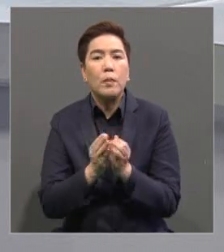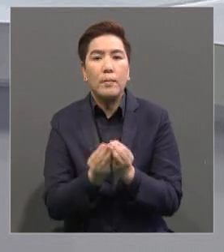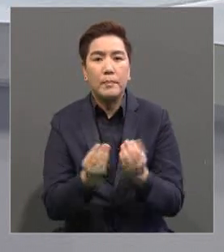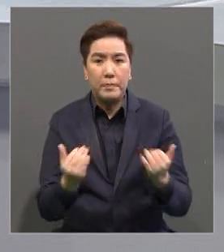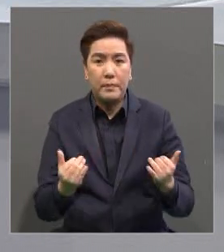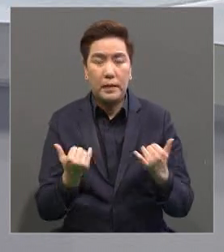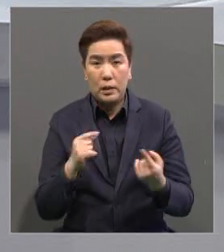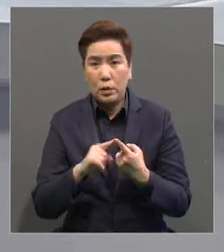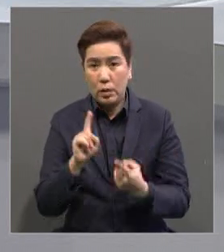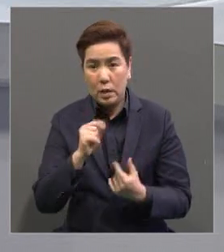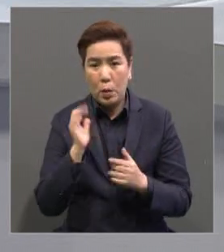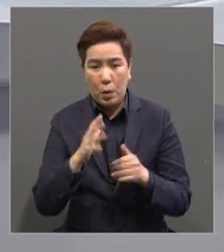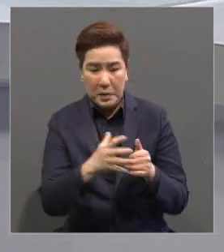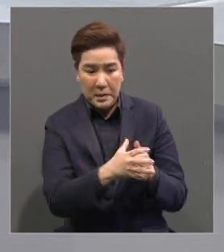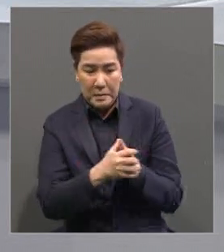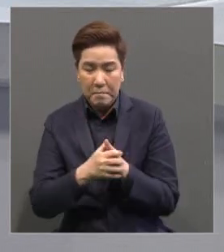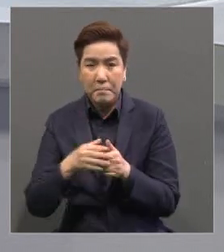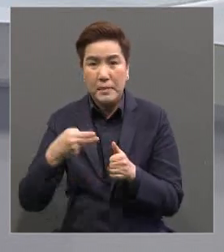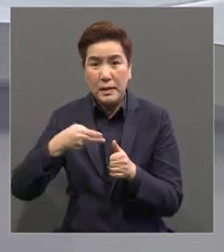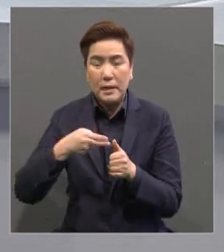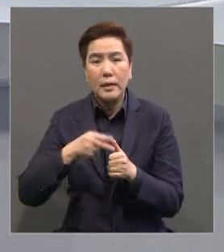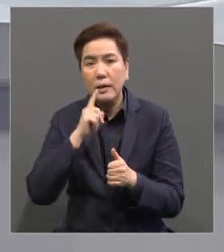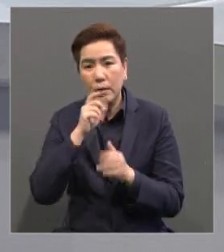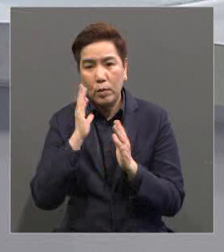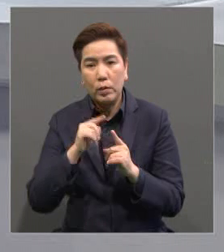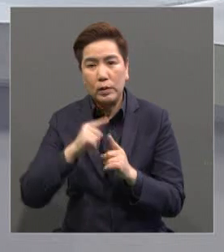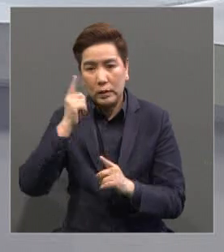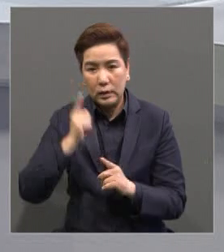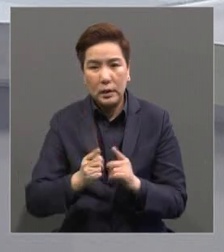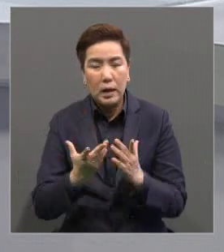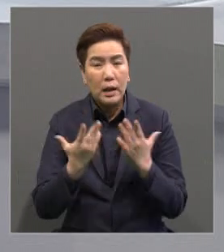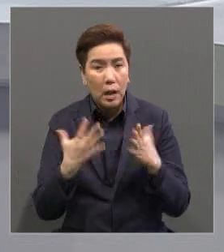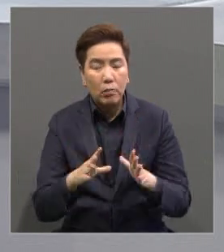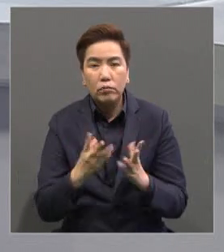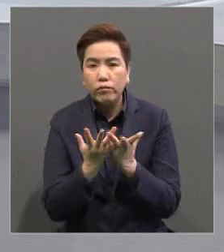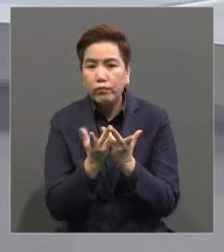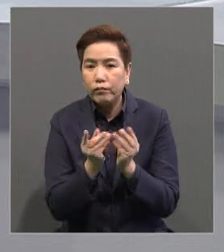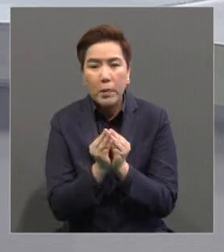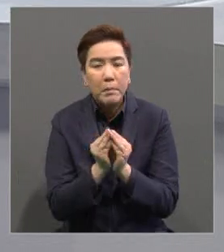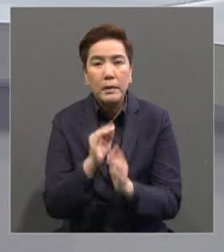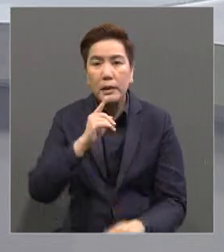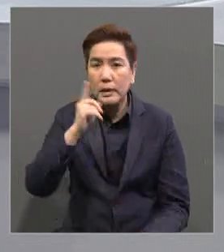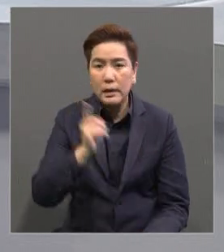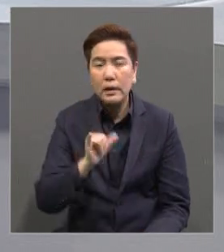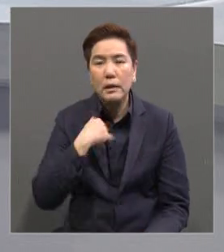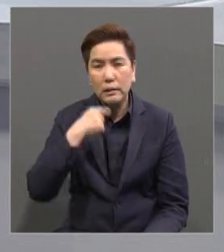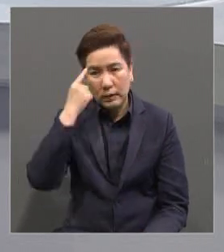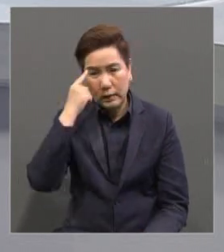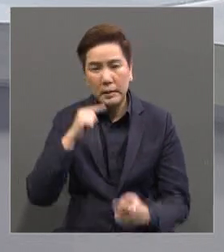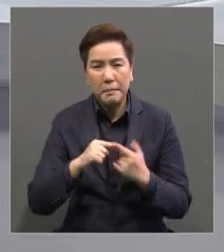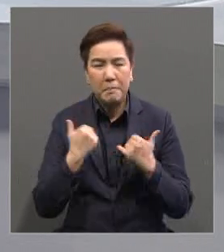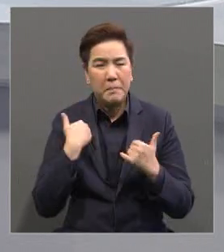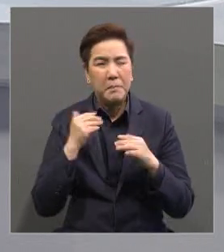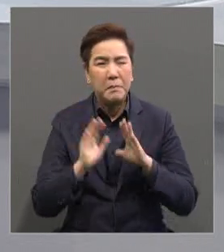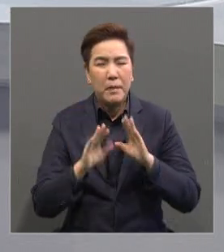เองนะคะ เพราะว่าตอนนี้ตัวประกันถามว่าได้จำนวนที่แน่นอนก็ยังไม่ได้จำนวนที่แน่นอนแต่ที่แน่ๆเขาว่าน่าจ